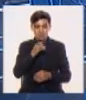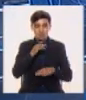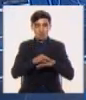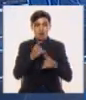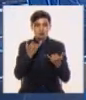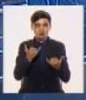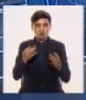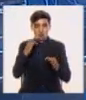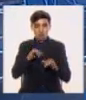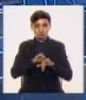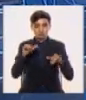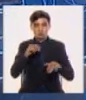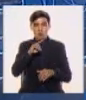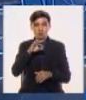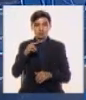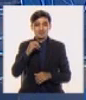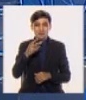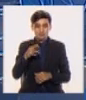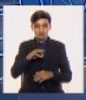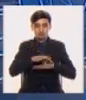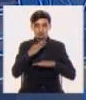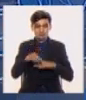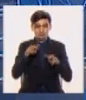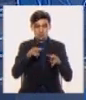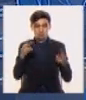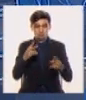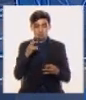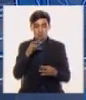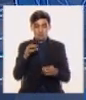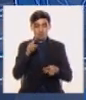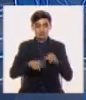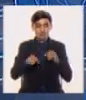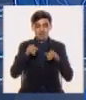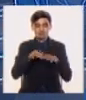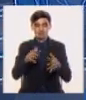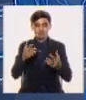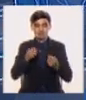сейчас, в период обострения пандемии, когда требуется жесткий контроль и быстрота в принятии решений.